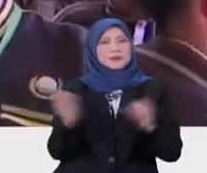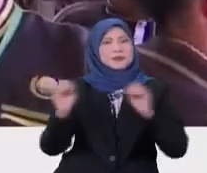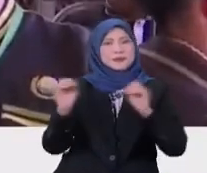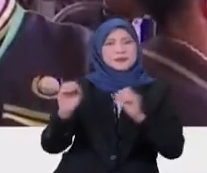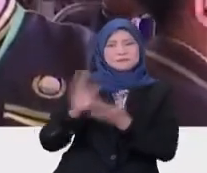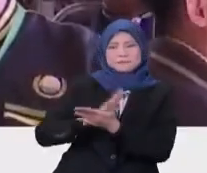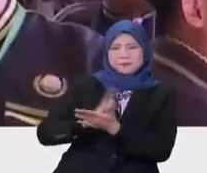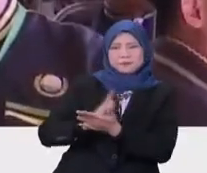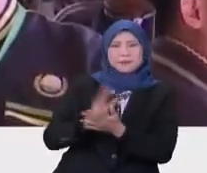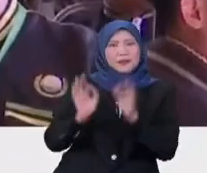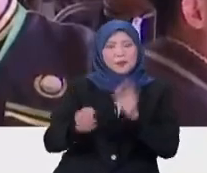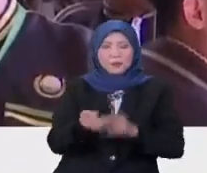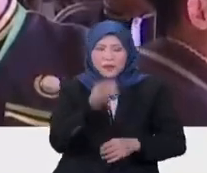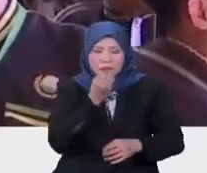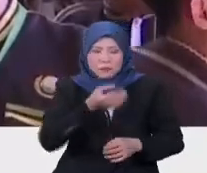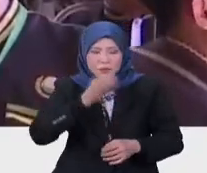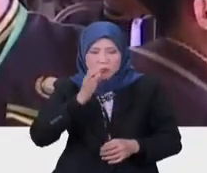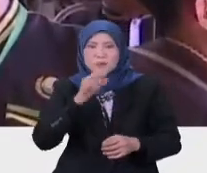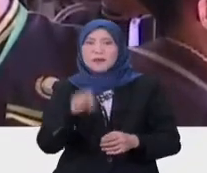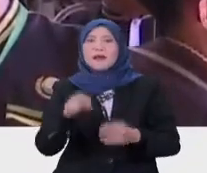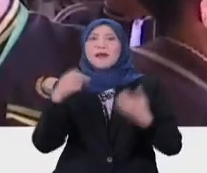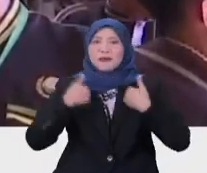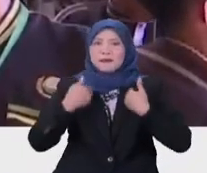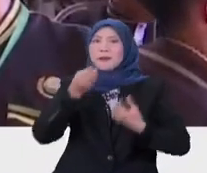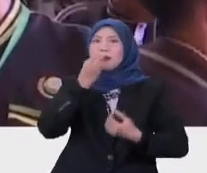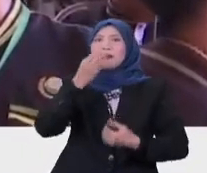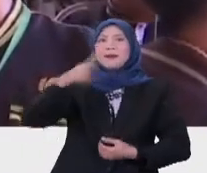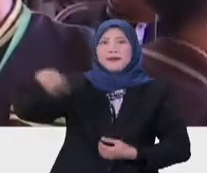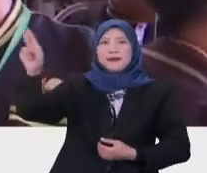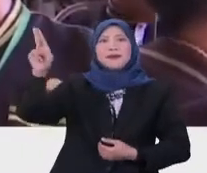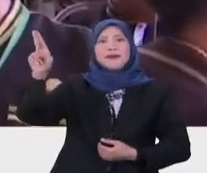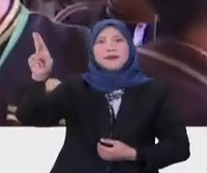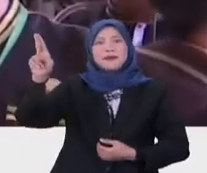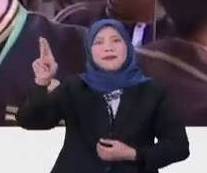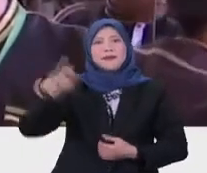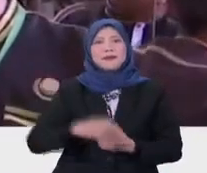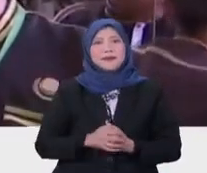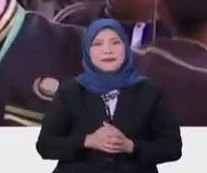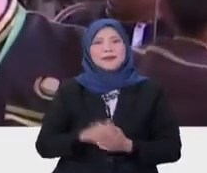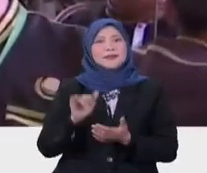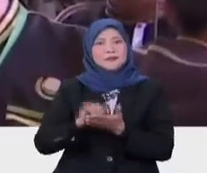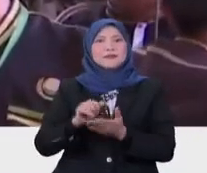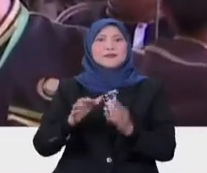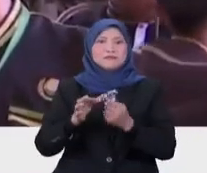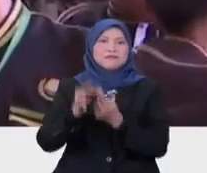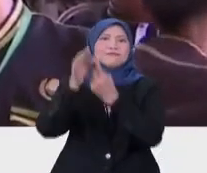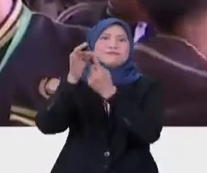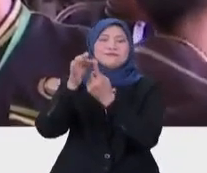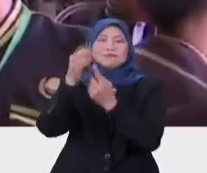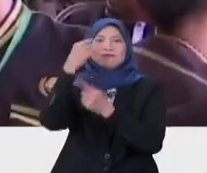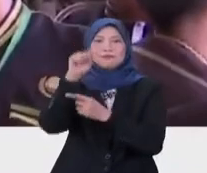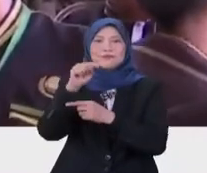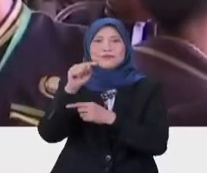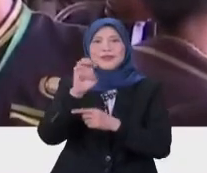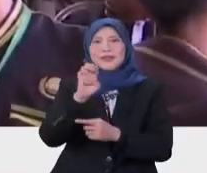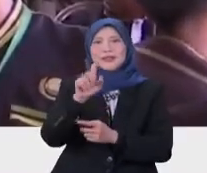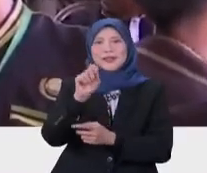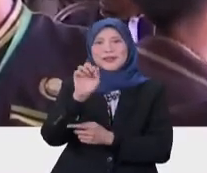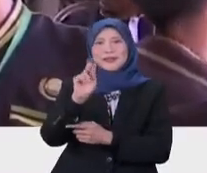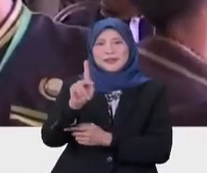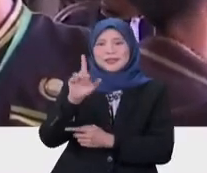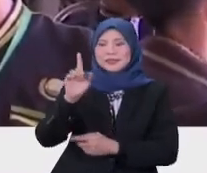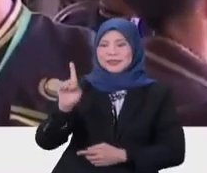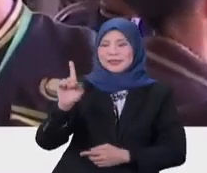keraguan kalau mereka makan dan minum dia halal sepenuhnya. Itu menjadi satu kelebihan kepada etnik Bisaya di